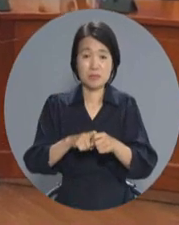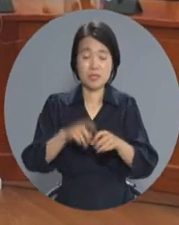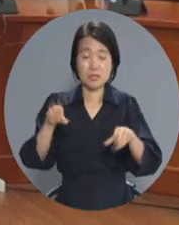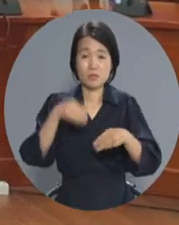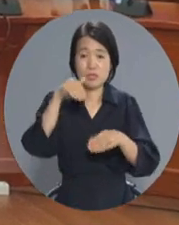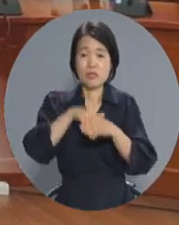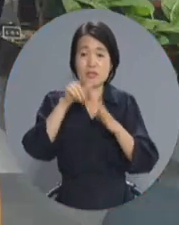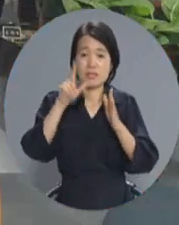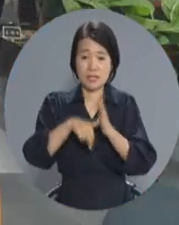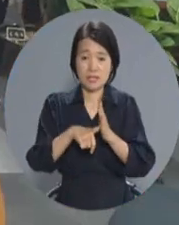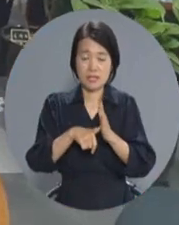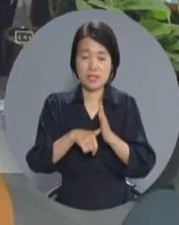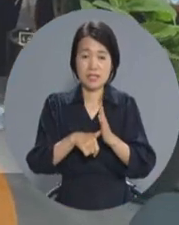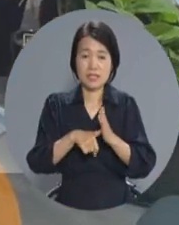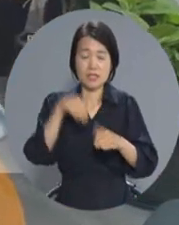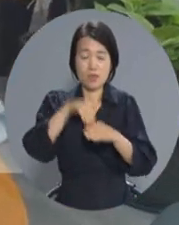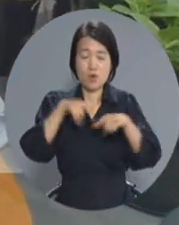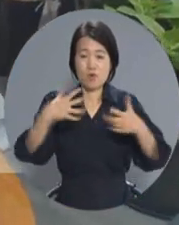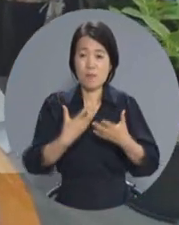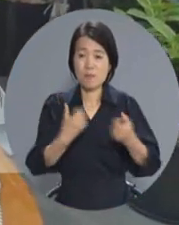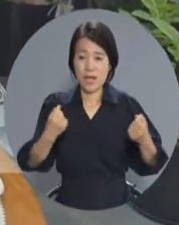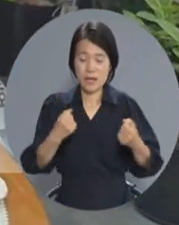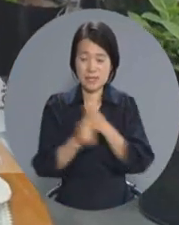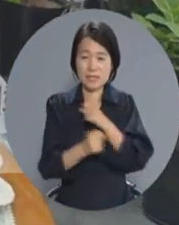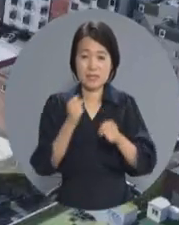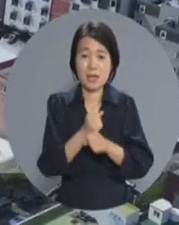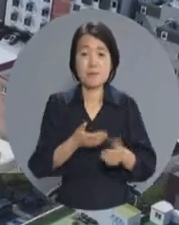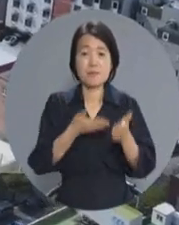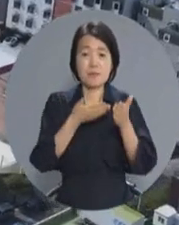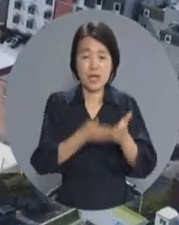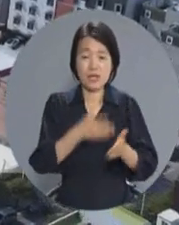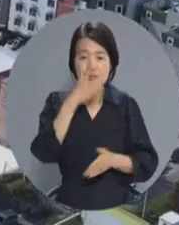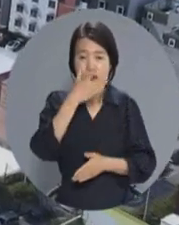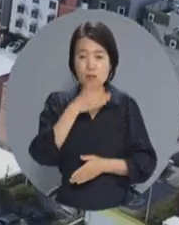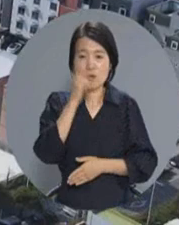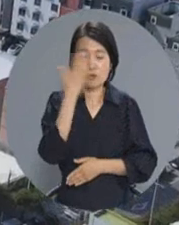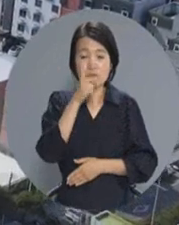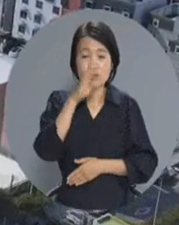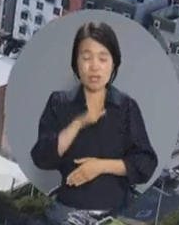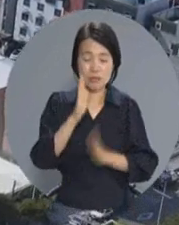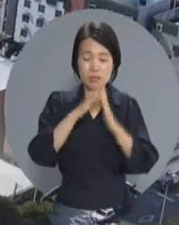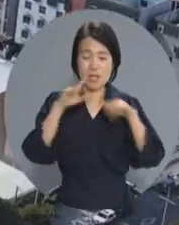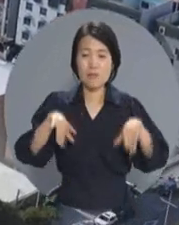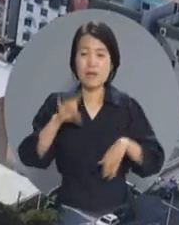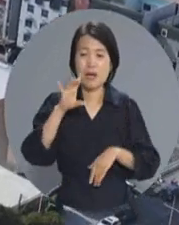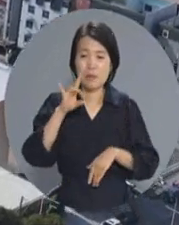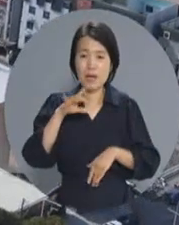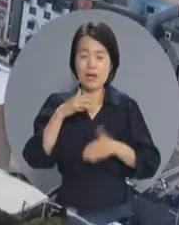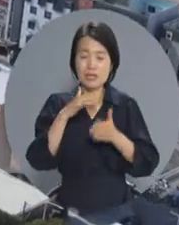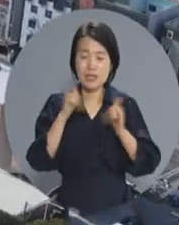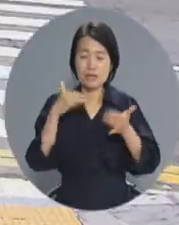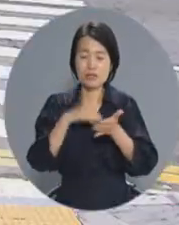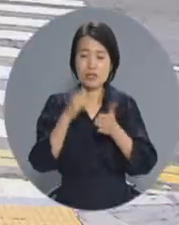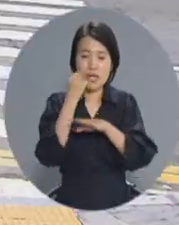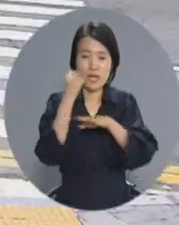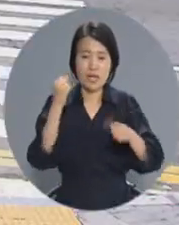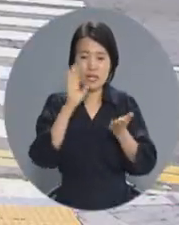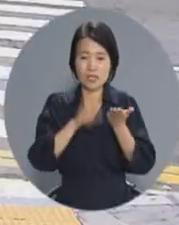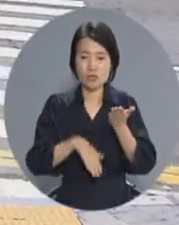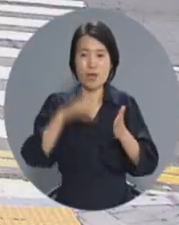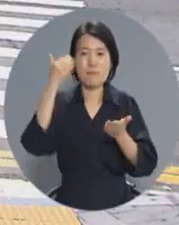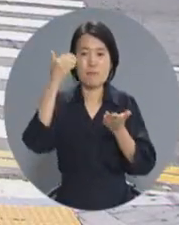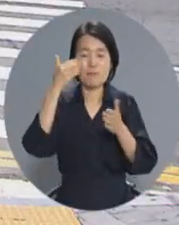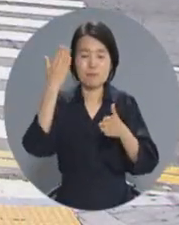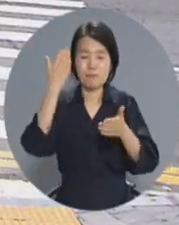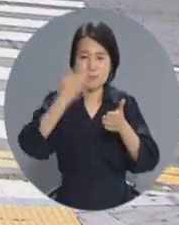선거구가 나눠진 순천에서는 정상화 요구가 거세고 여수 갑은 전남에서 유일하게 인구 하한 기준을 충족하지